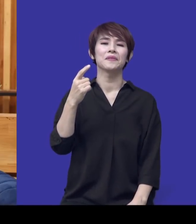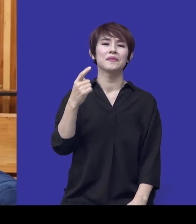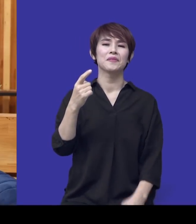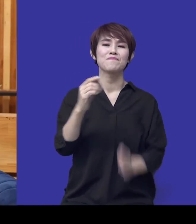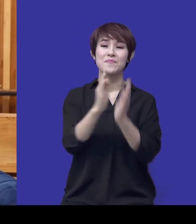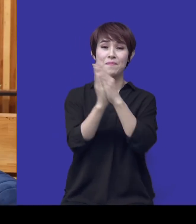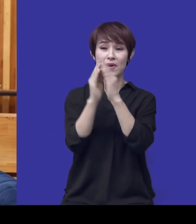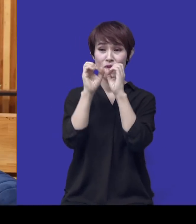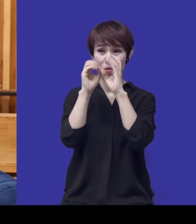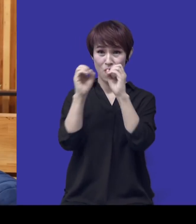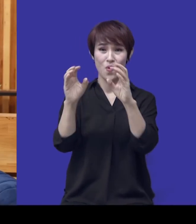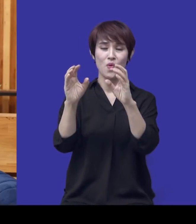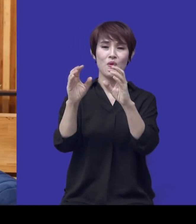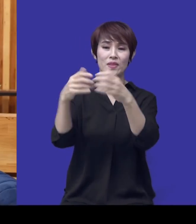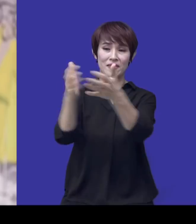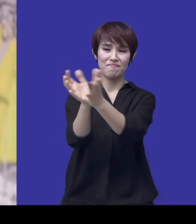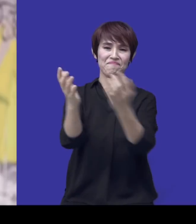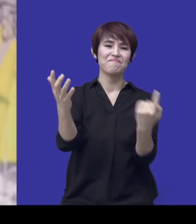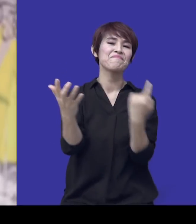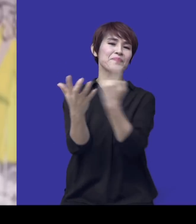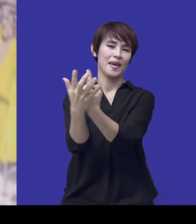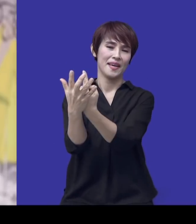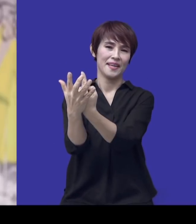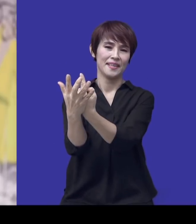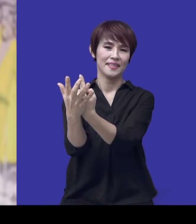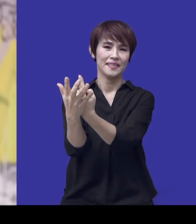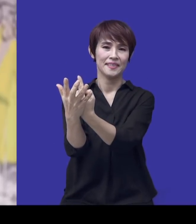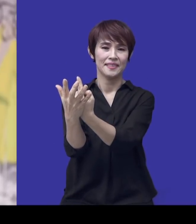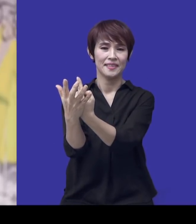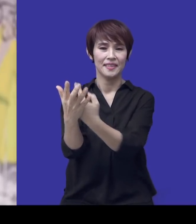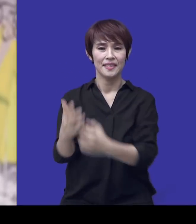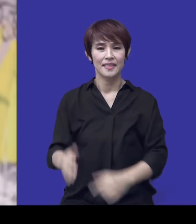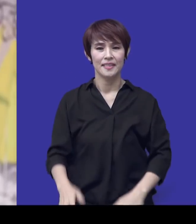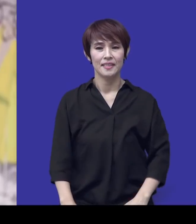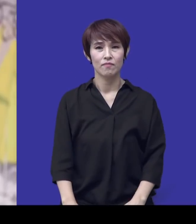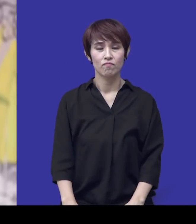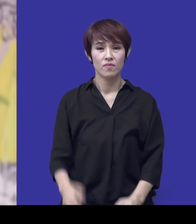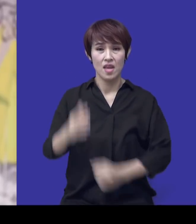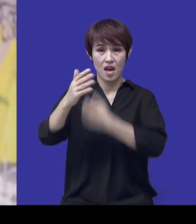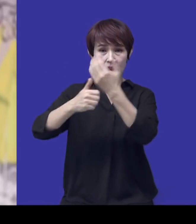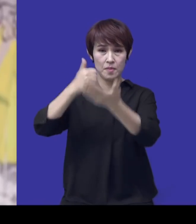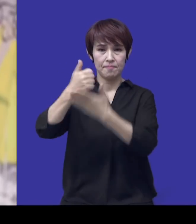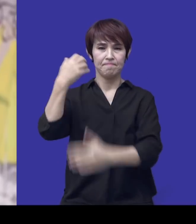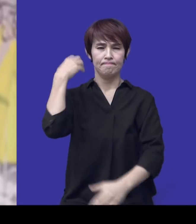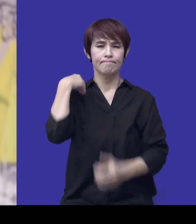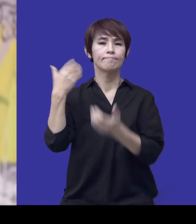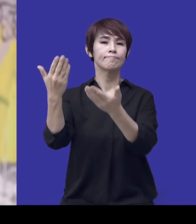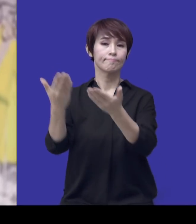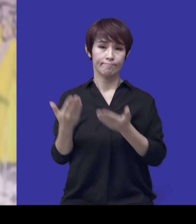네. 근데 가서 제가 그 사명을 받게 됐는데